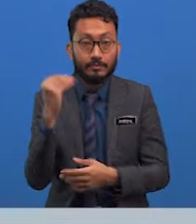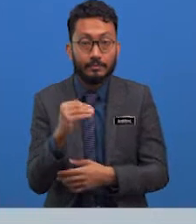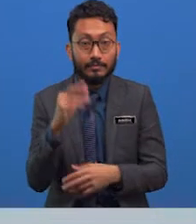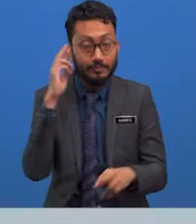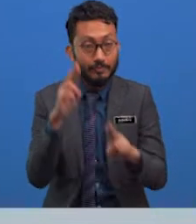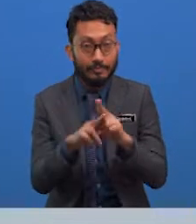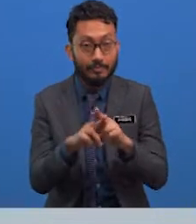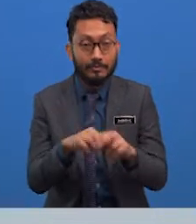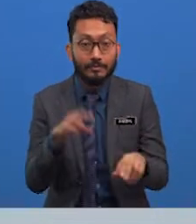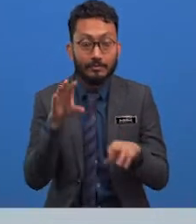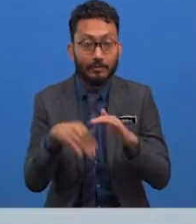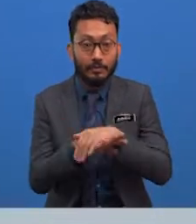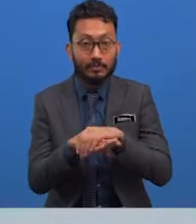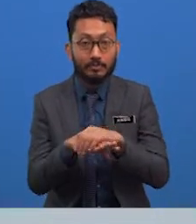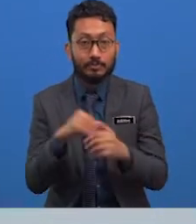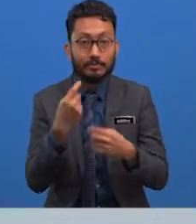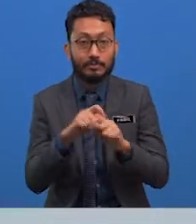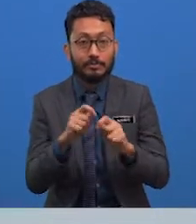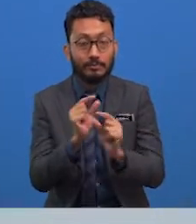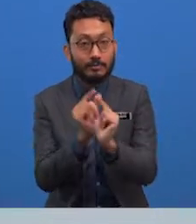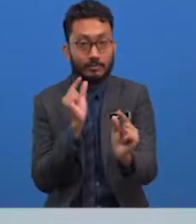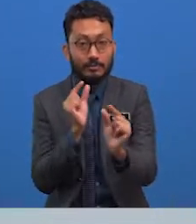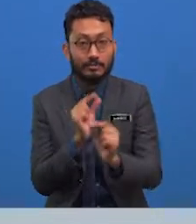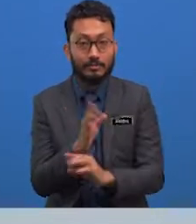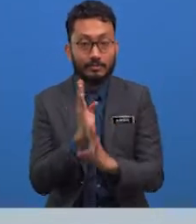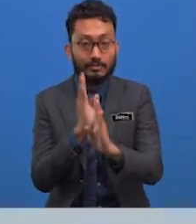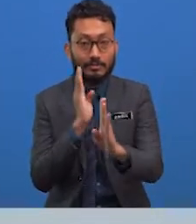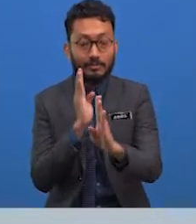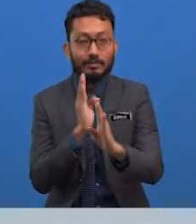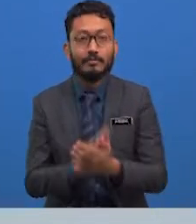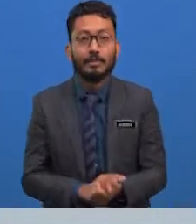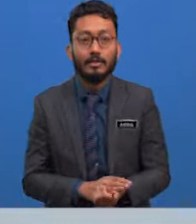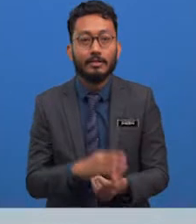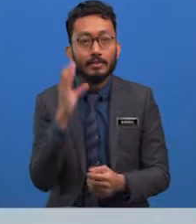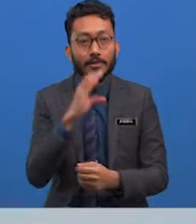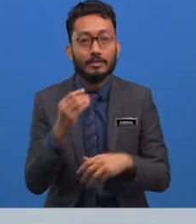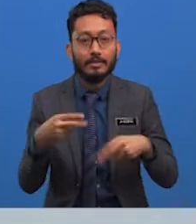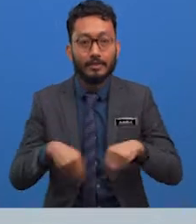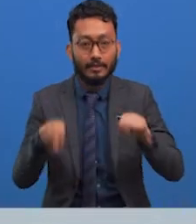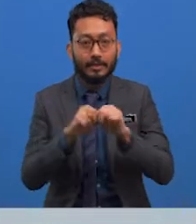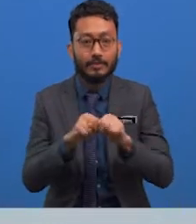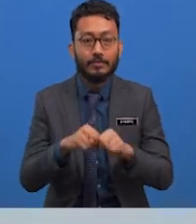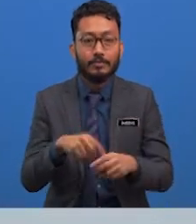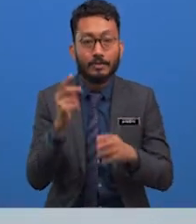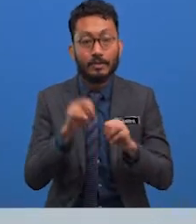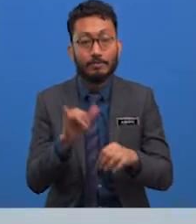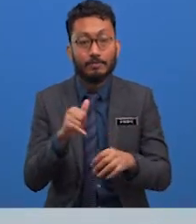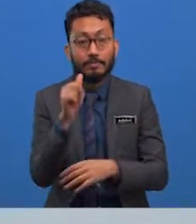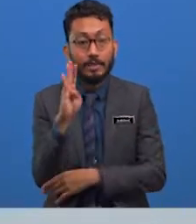MN dan OP ialah garis selari. Cari nilai sudut A, B dan